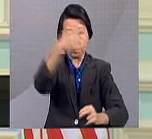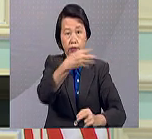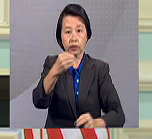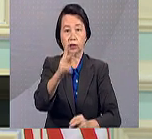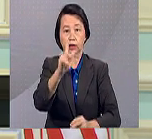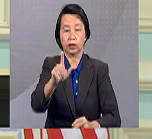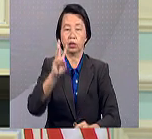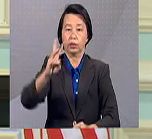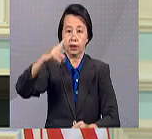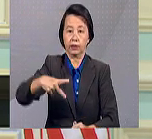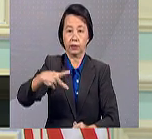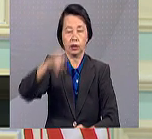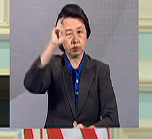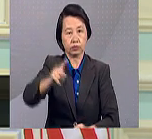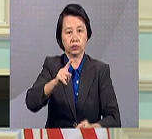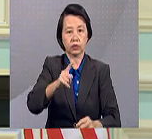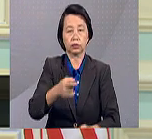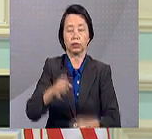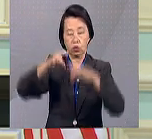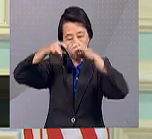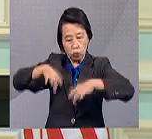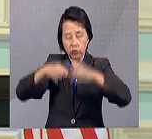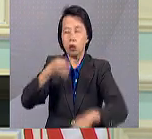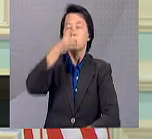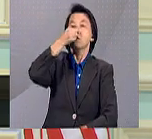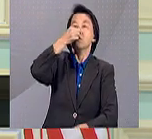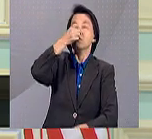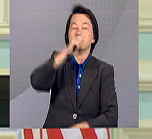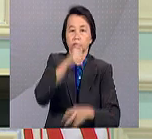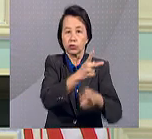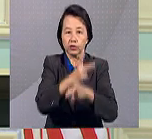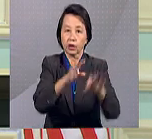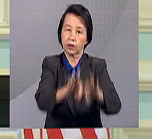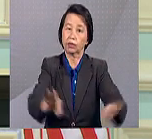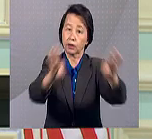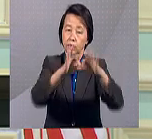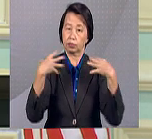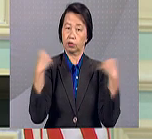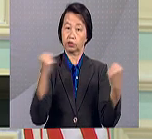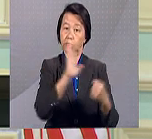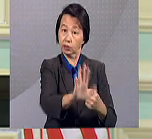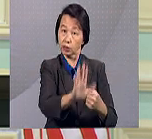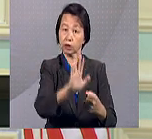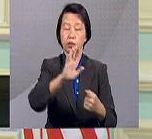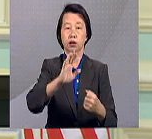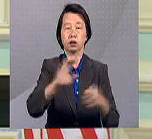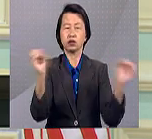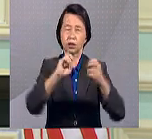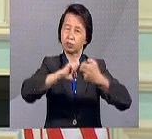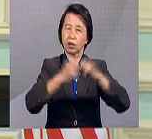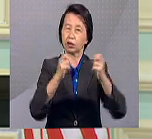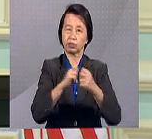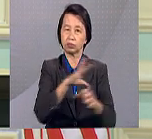Lumpur, wilayah persekutuan, perlu di swab test bagi menjaga kepentingan kesihatan mereka. Tidak ada isu